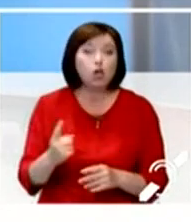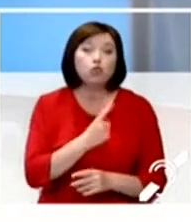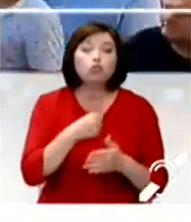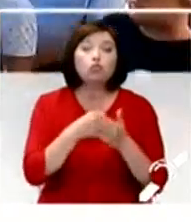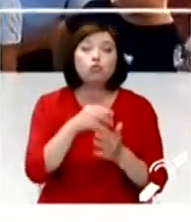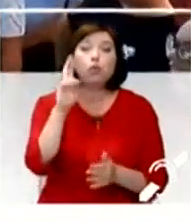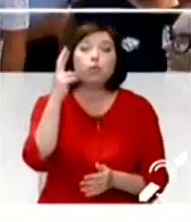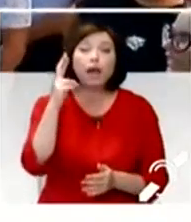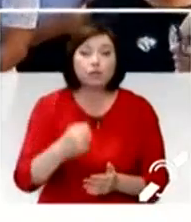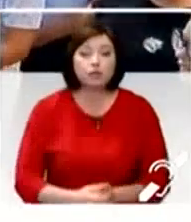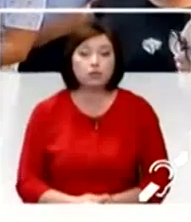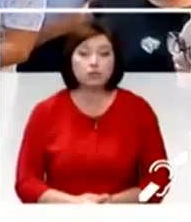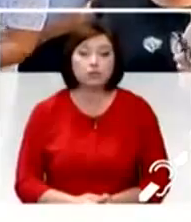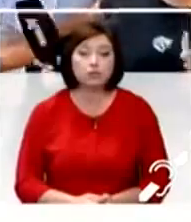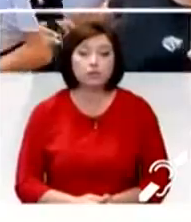vineri.